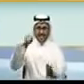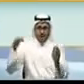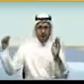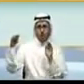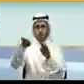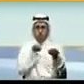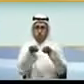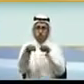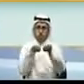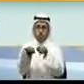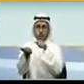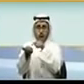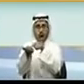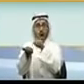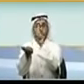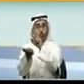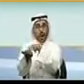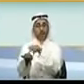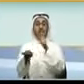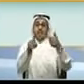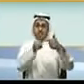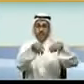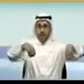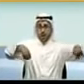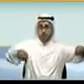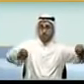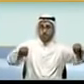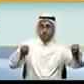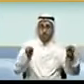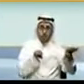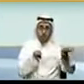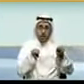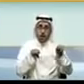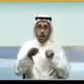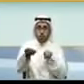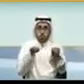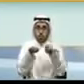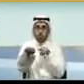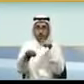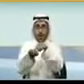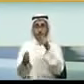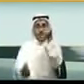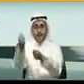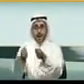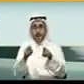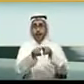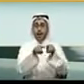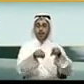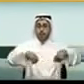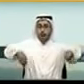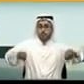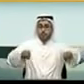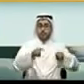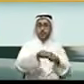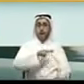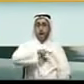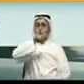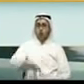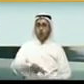آخر، وتحديدا مع سائق دراجة نارية. التحدي جرى في تلوسا بوسط البرتغال في